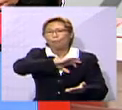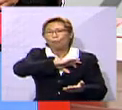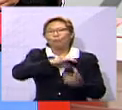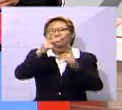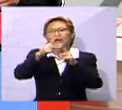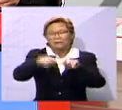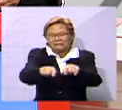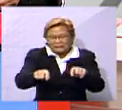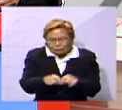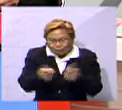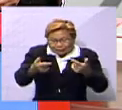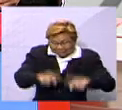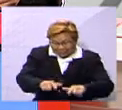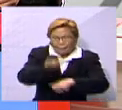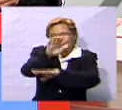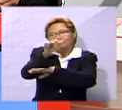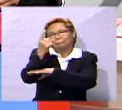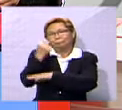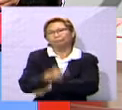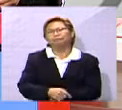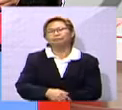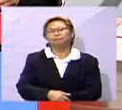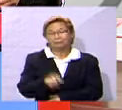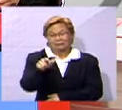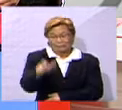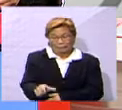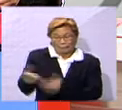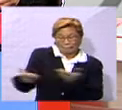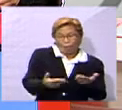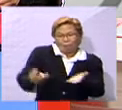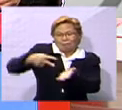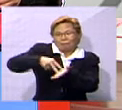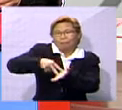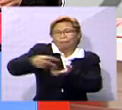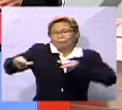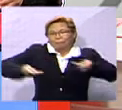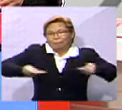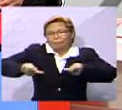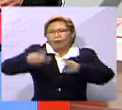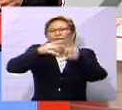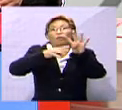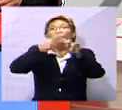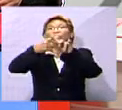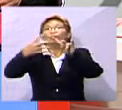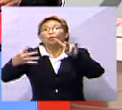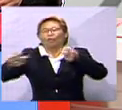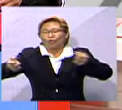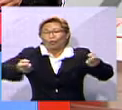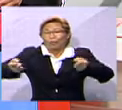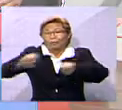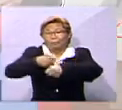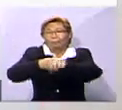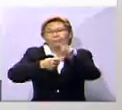ke lokasi kejadian petang tadi. Difahamkan suspek dibawa dengan menaiki sebuah kenderaan pacuan empat roda kira-kira